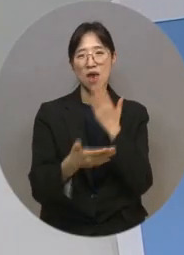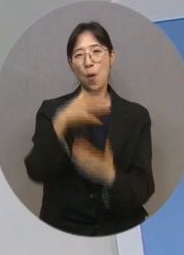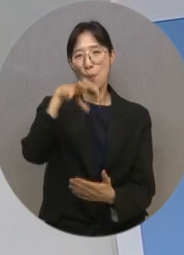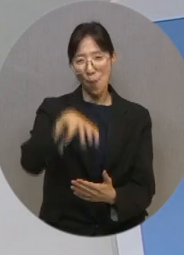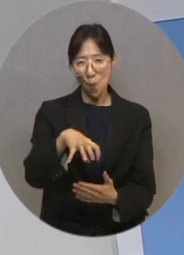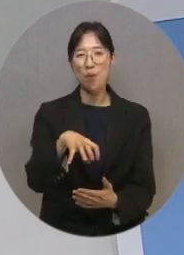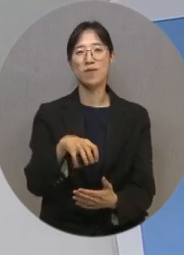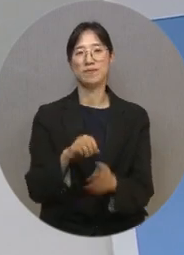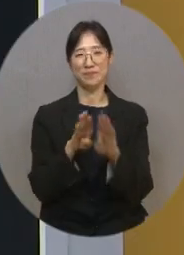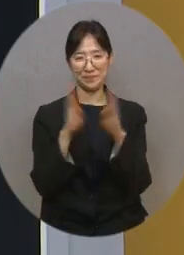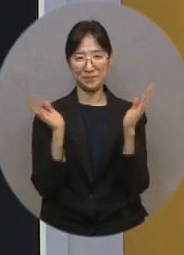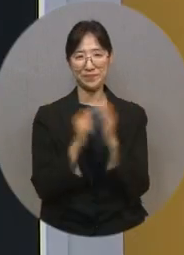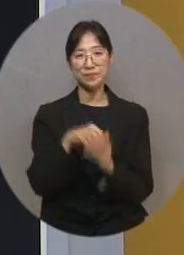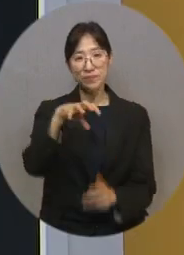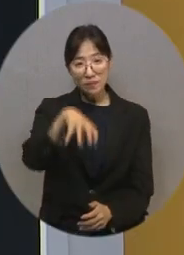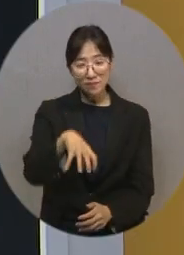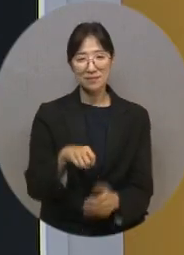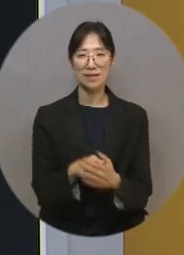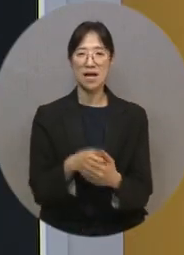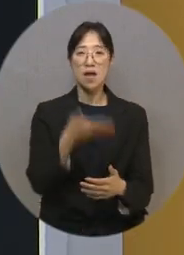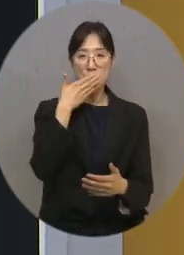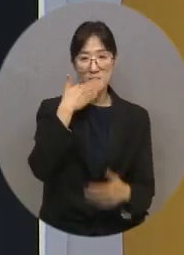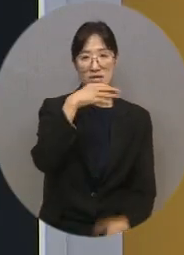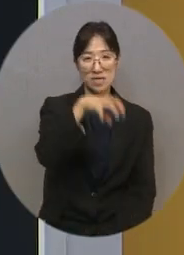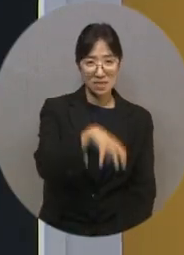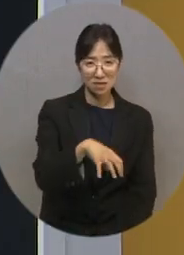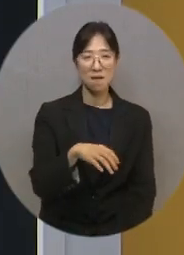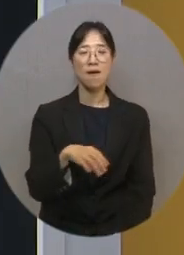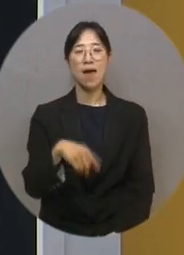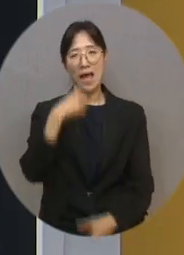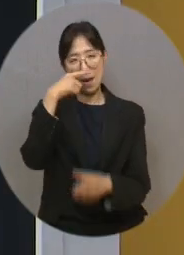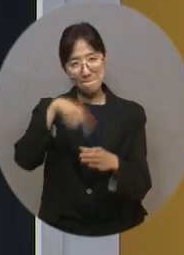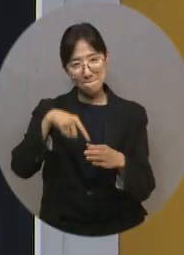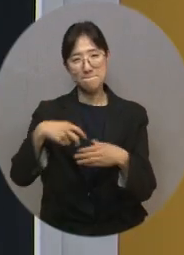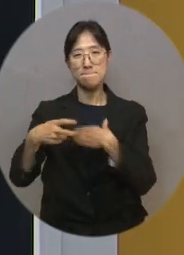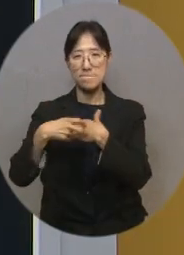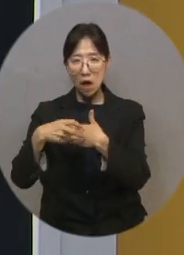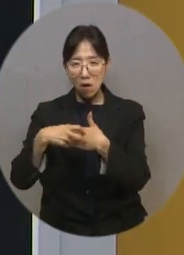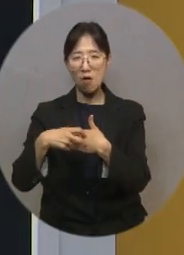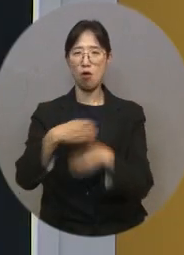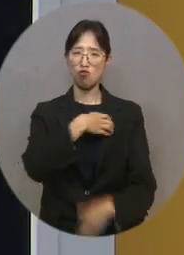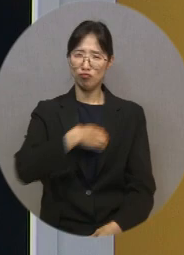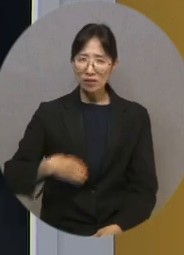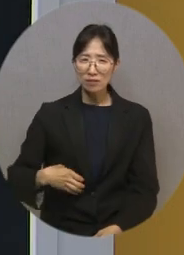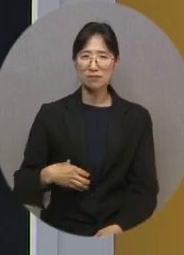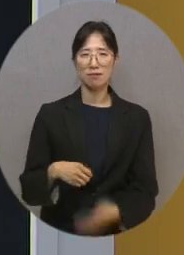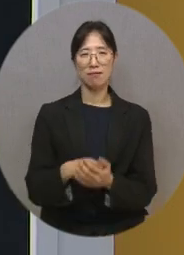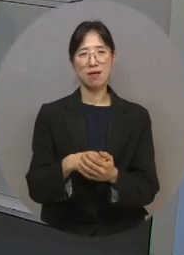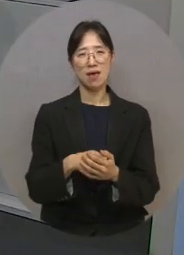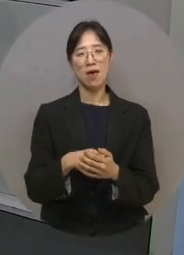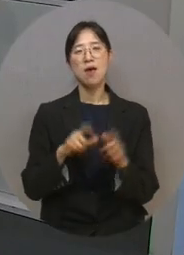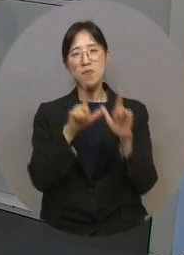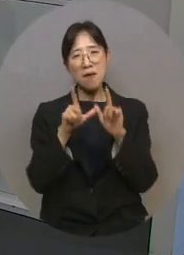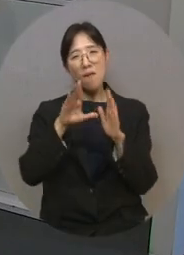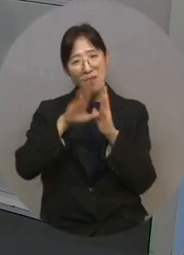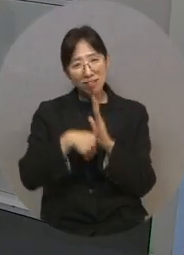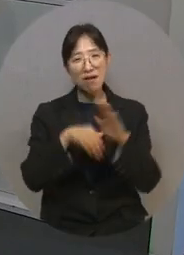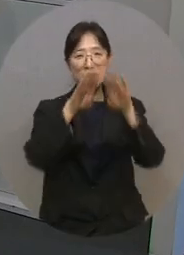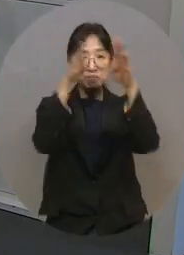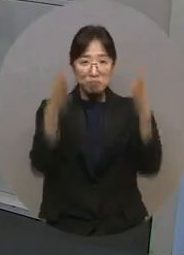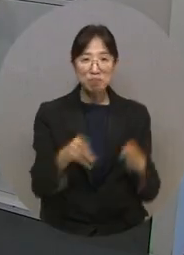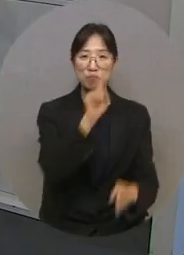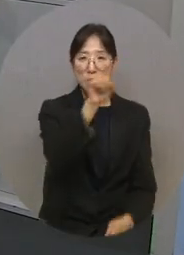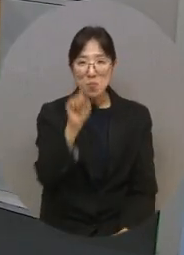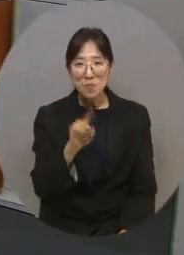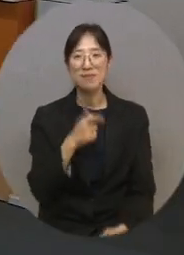열렸습니다. 체험센터에서는 음식점과 카페, 병원, 주민센터 등 일상 속 다양한 키오스크를 체험할